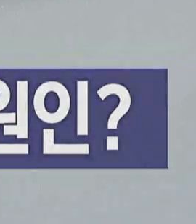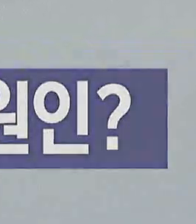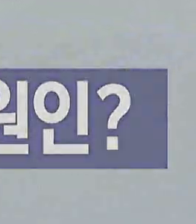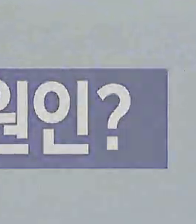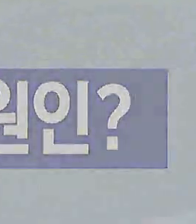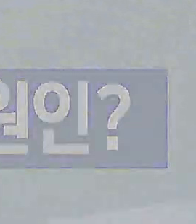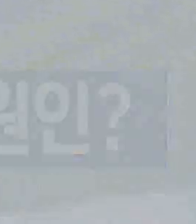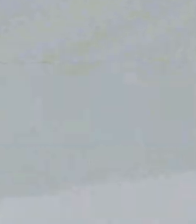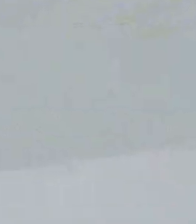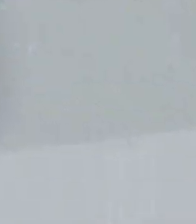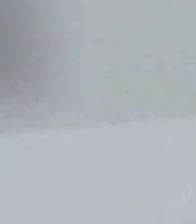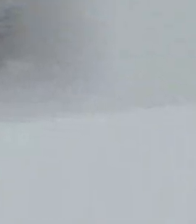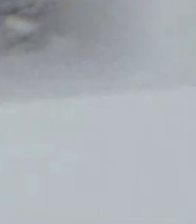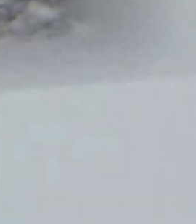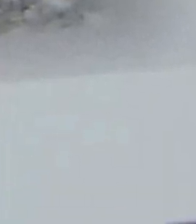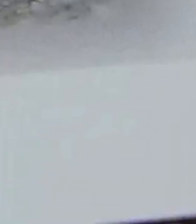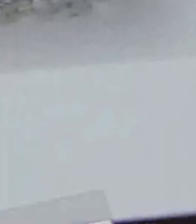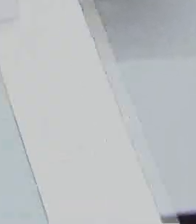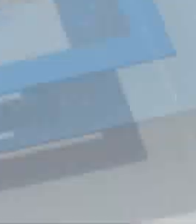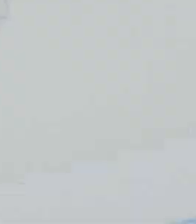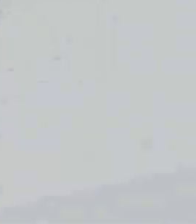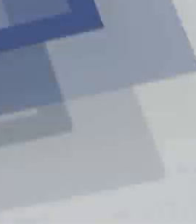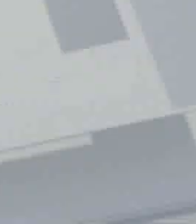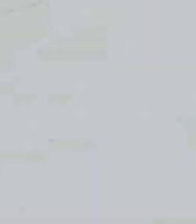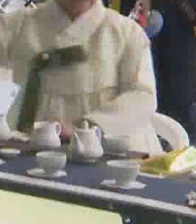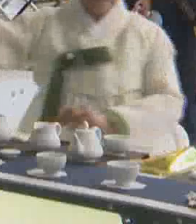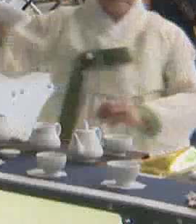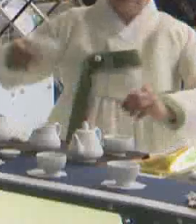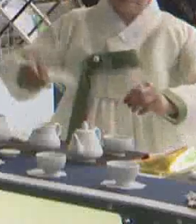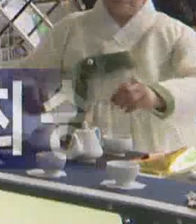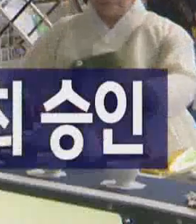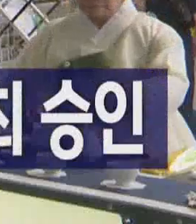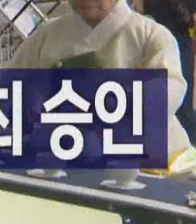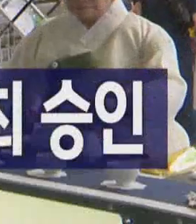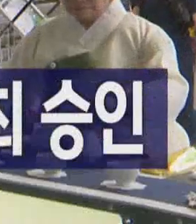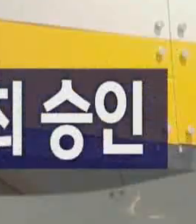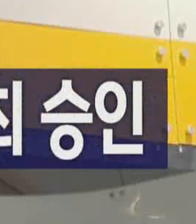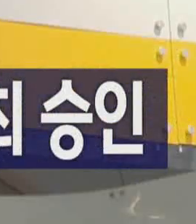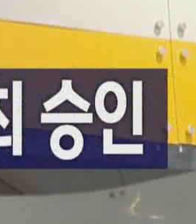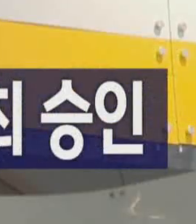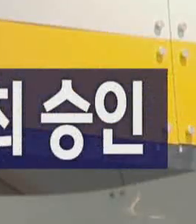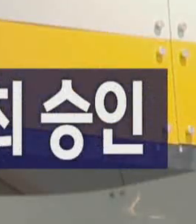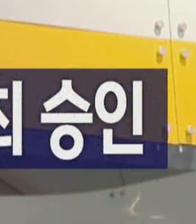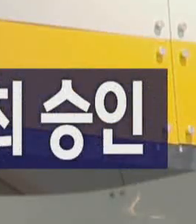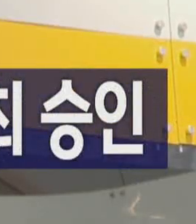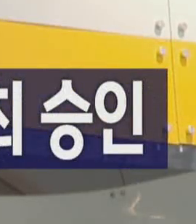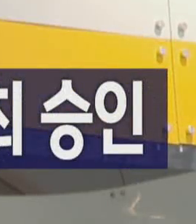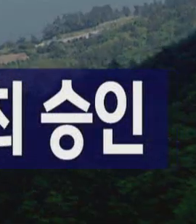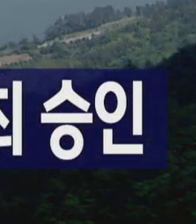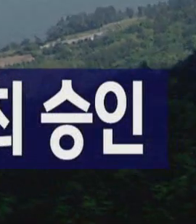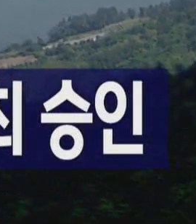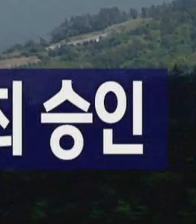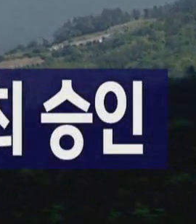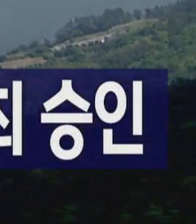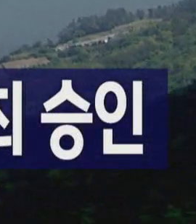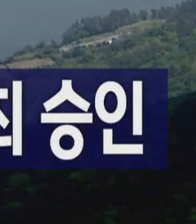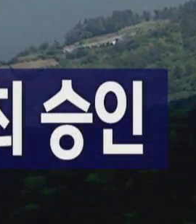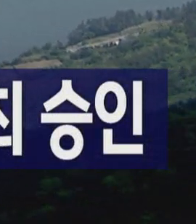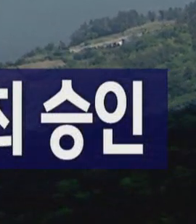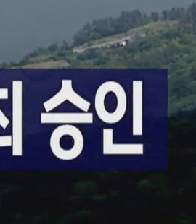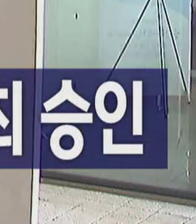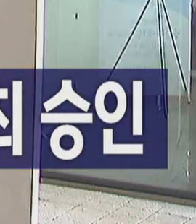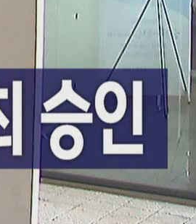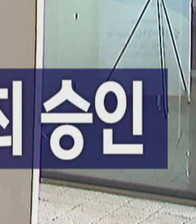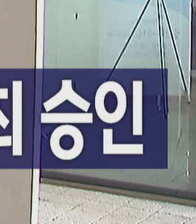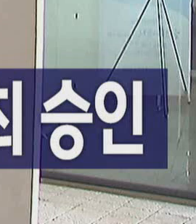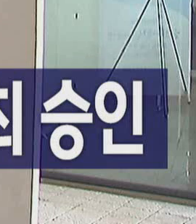정도로 안전하지 않은 것으로 나타났습니다. 오는 2026년 여수 세계선박람회가 국제행사로 열리게